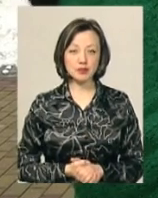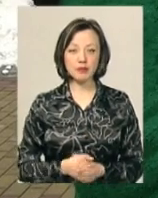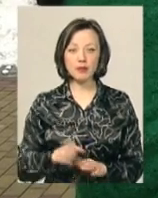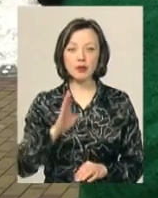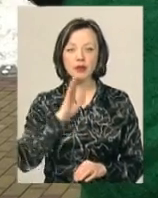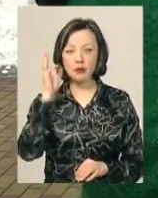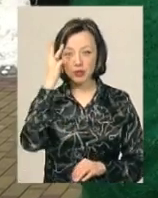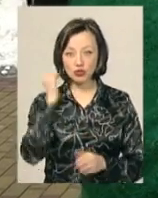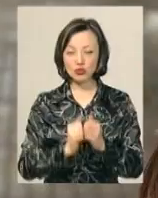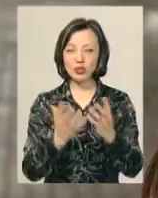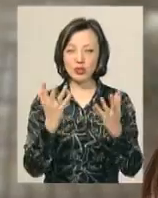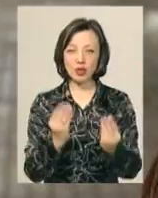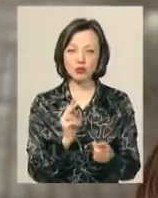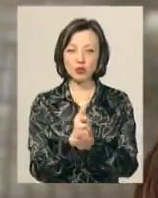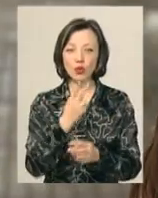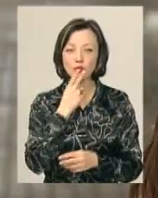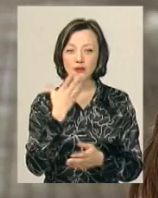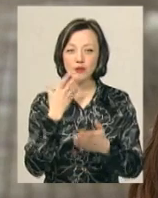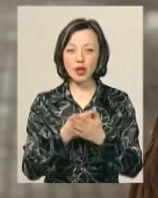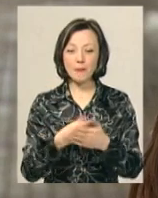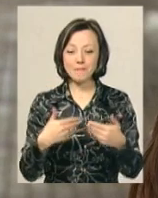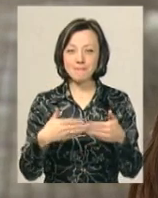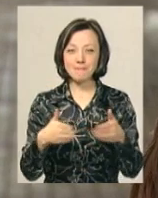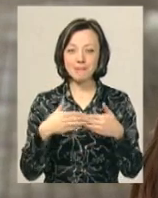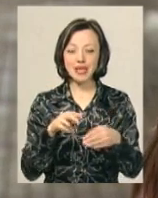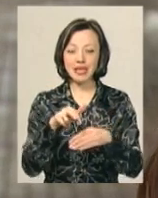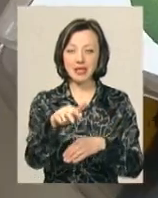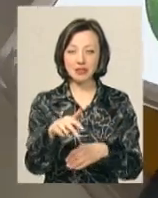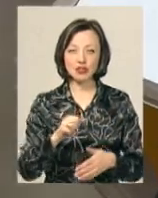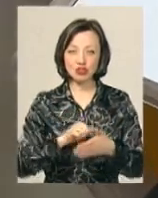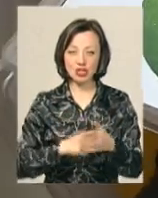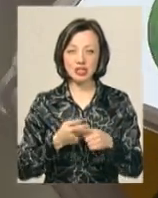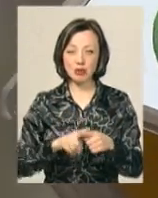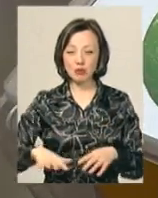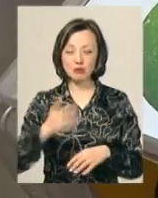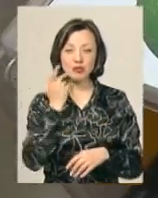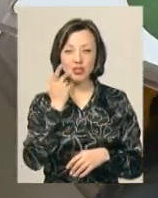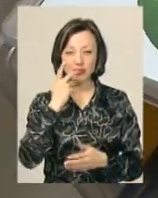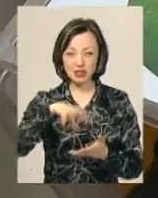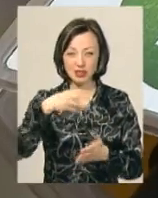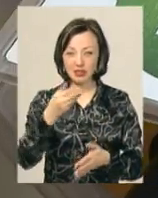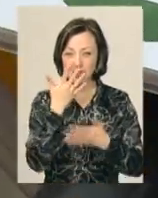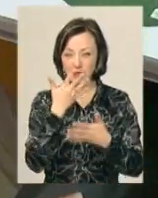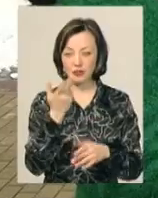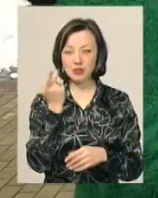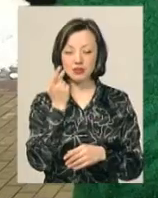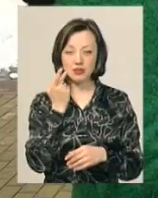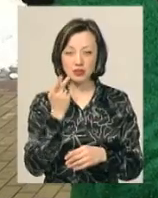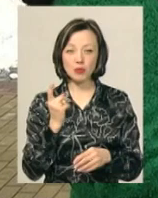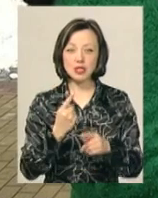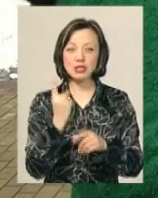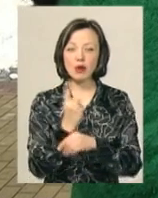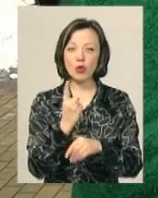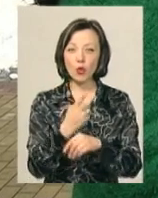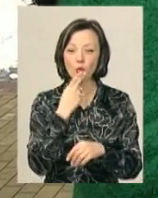Хмельниченка Вероніка щодня зустрічає курців у своєму під'їзді. Дівчина каже, через це приміщення завжди задимлене. До того ж, попри заборону куріння